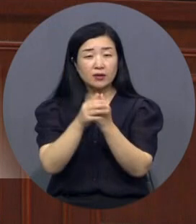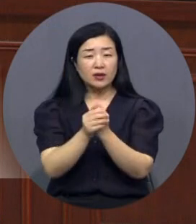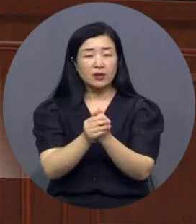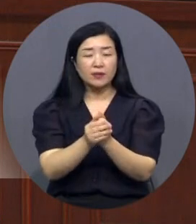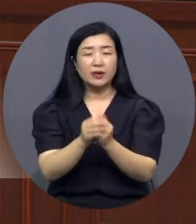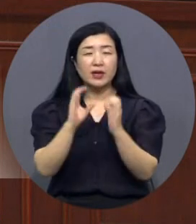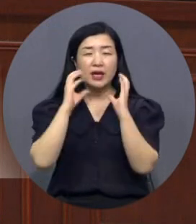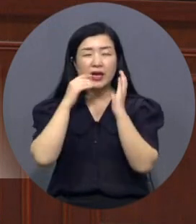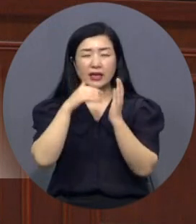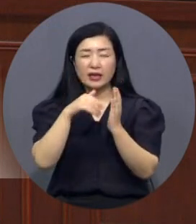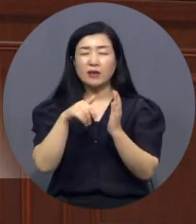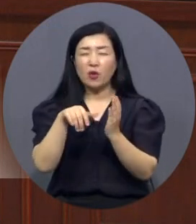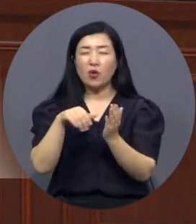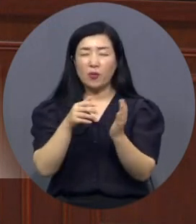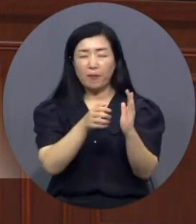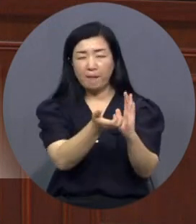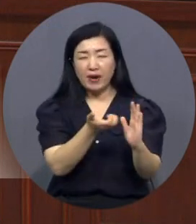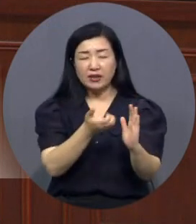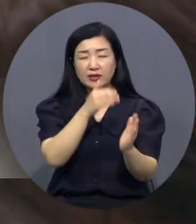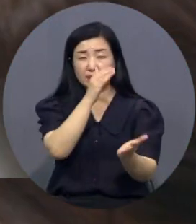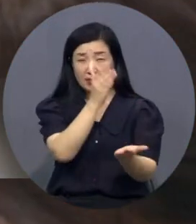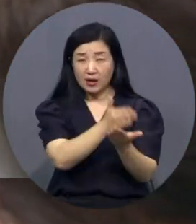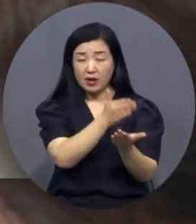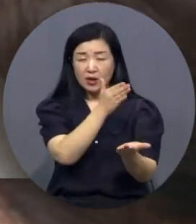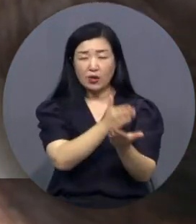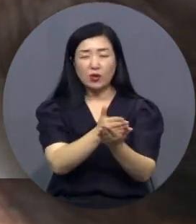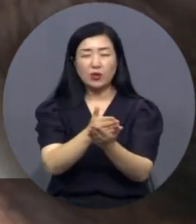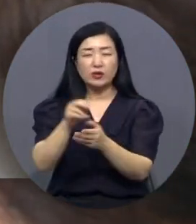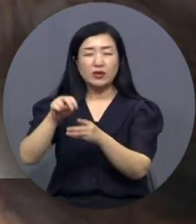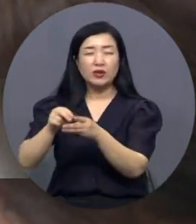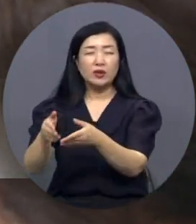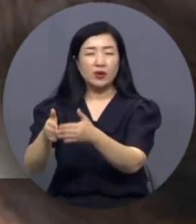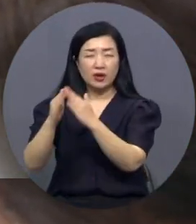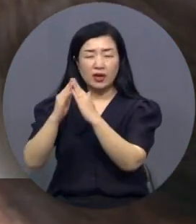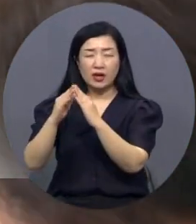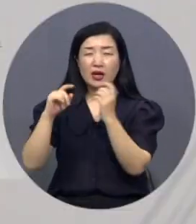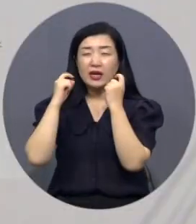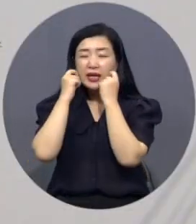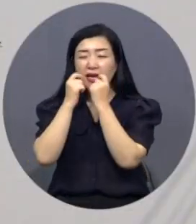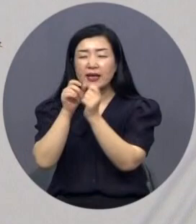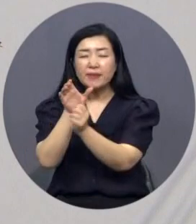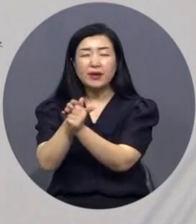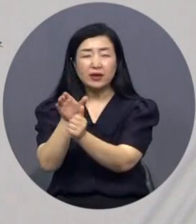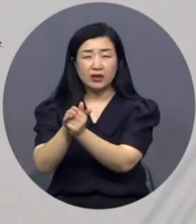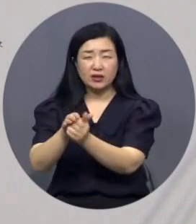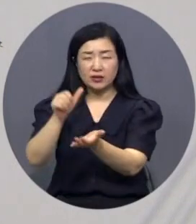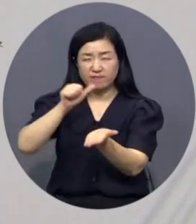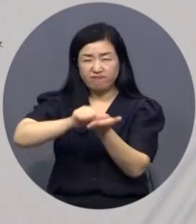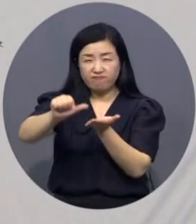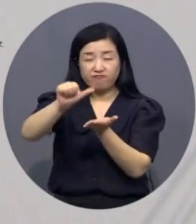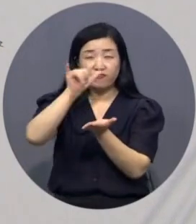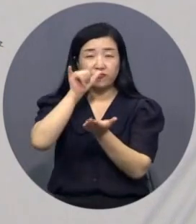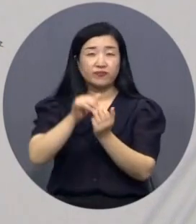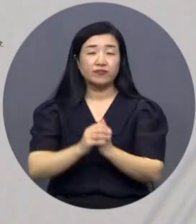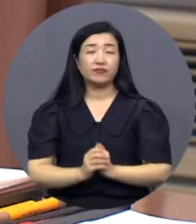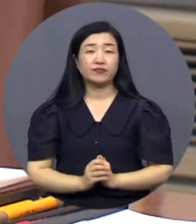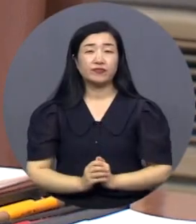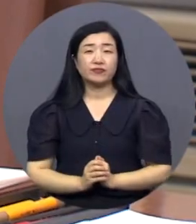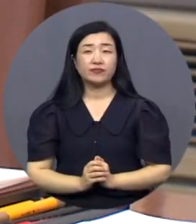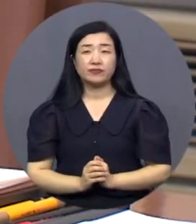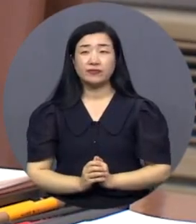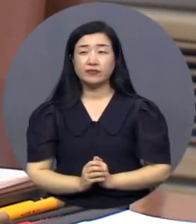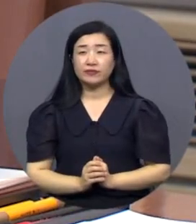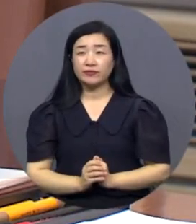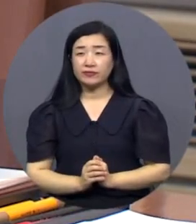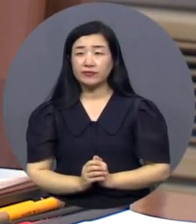베이비박스라는 용어는 뺐고 센터를 설치해 민간기관에 맡겨 운영하는 내용도 삭제됐습니다. 출생